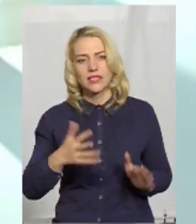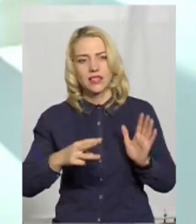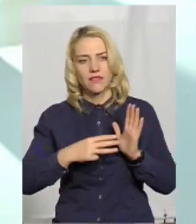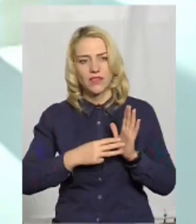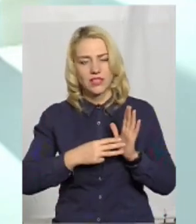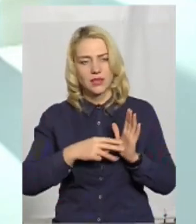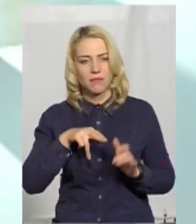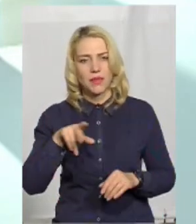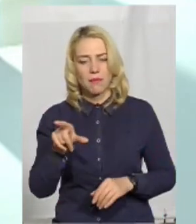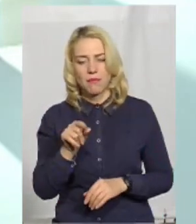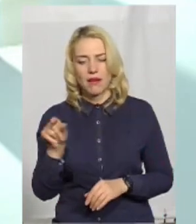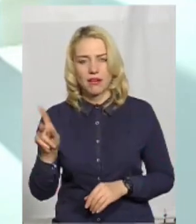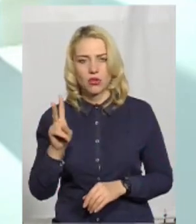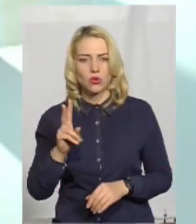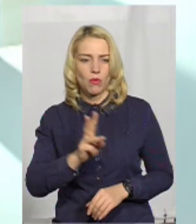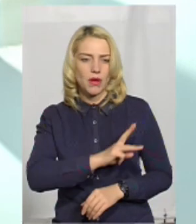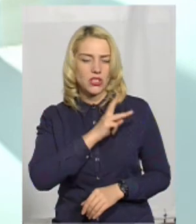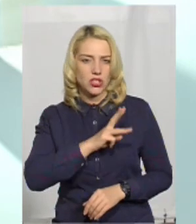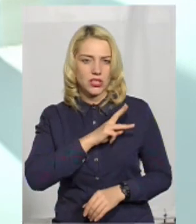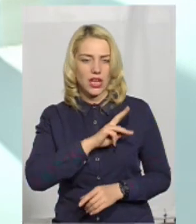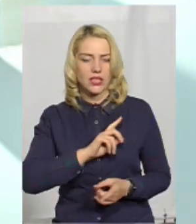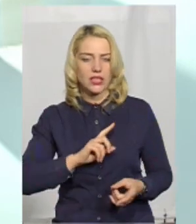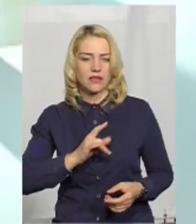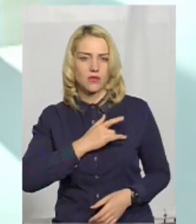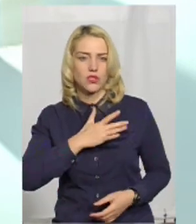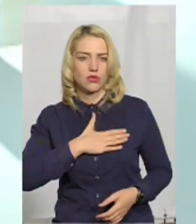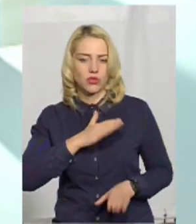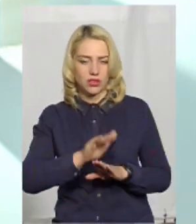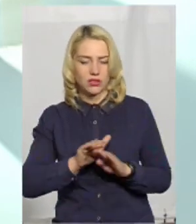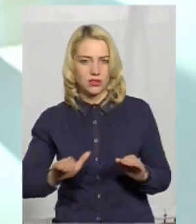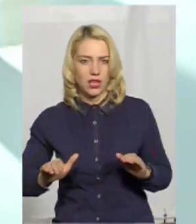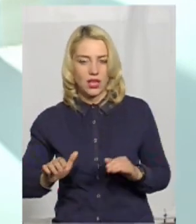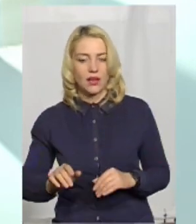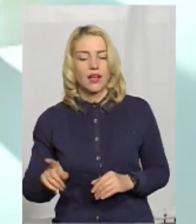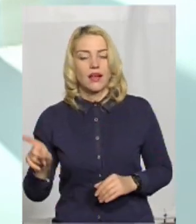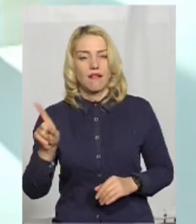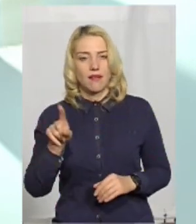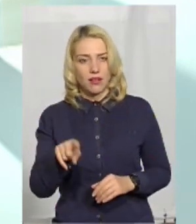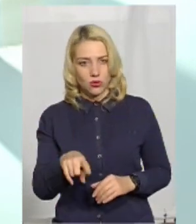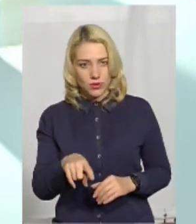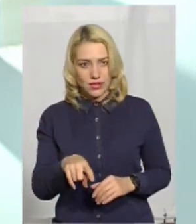58 пар, які бажають стати усиновителями. Разом з тим,